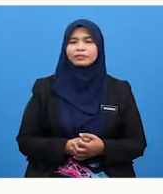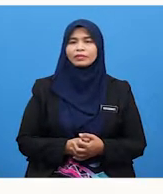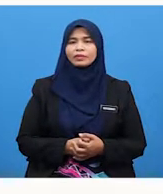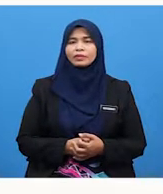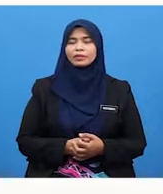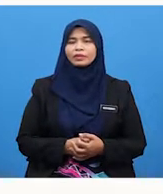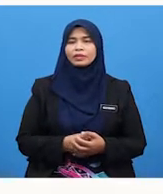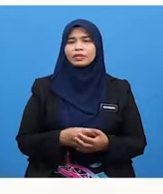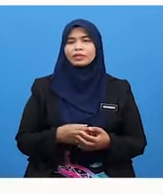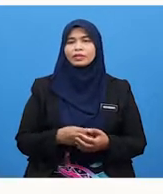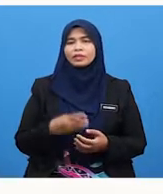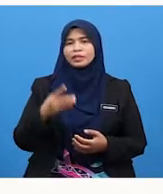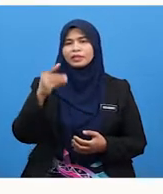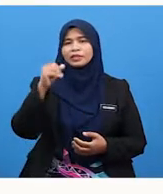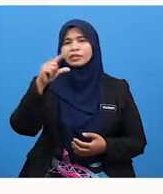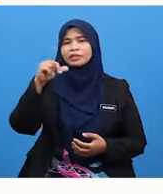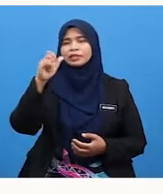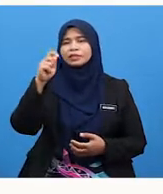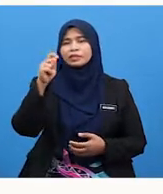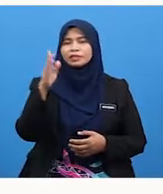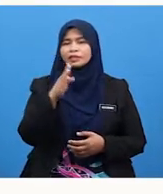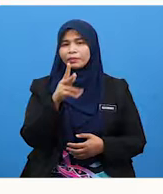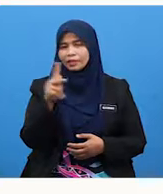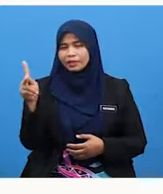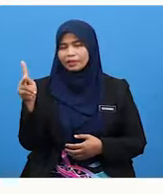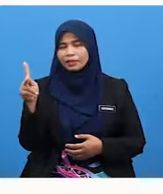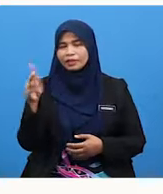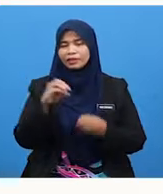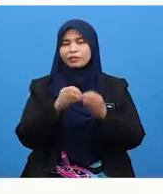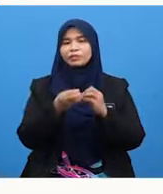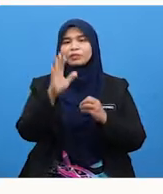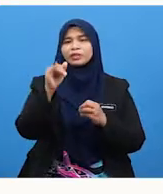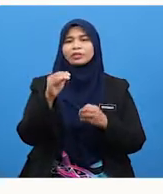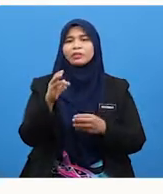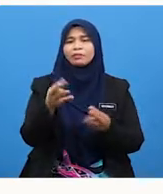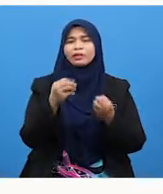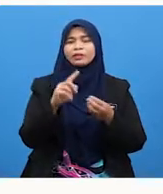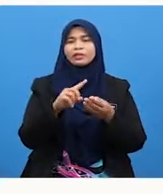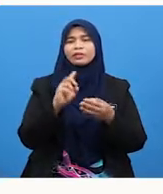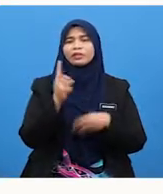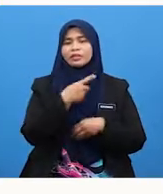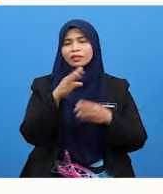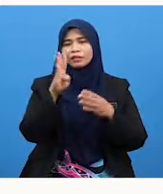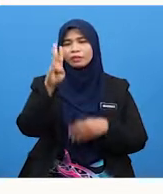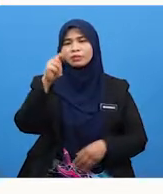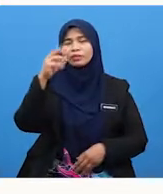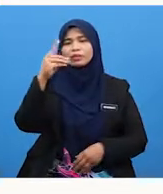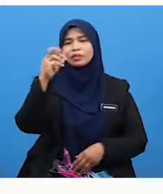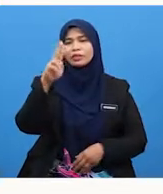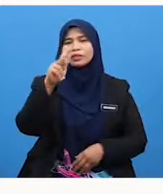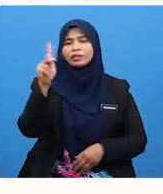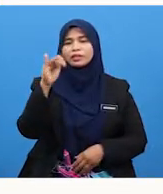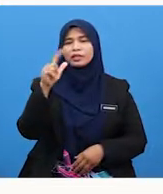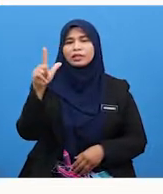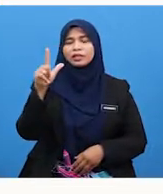Manakala digit di sebelah kanan nombor yang hendak dibundarkan ialah digit 8.